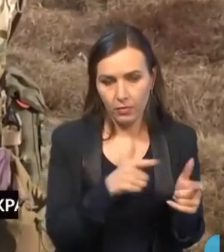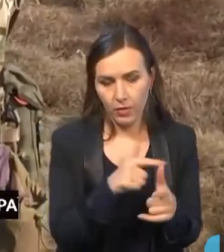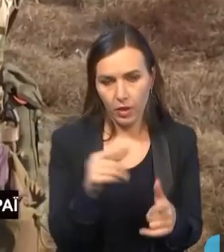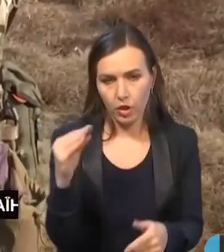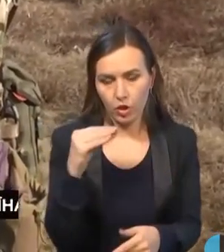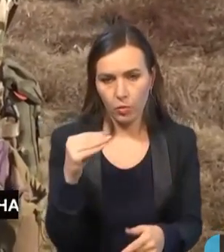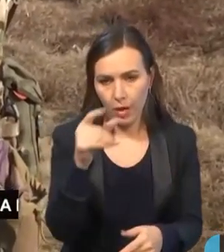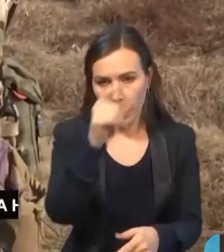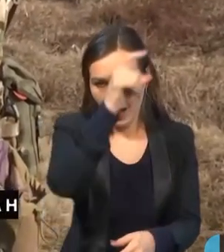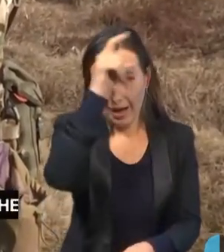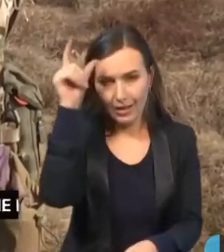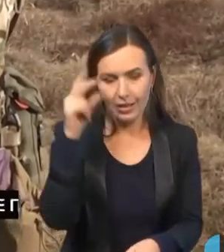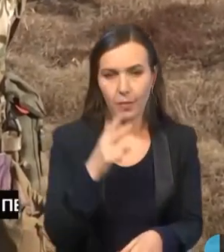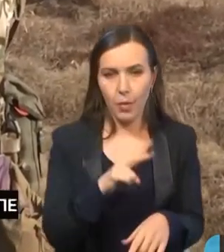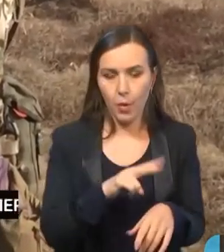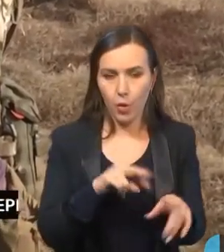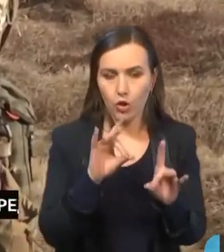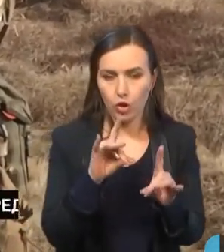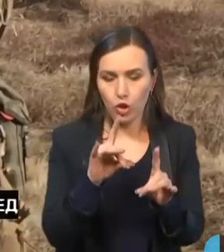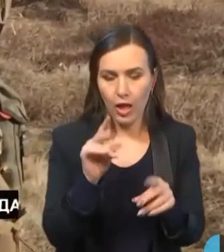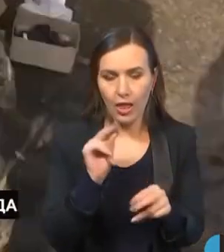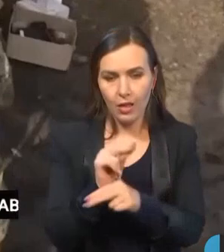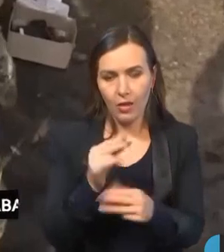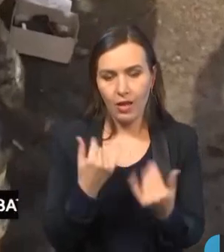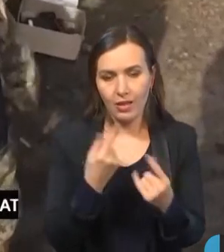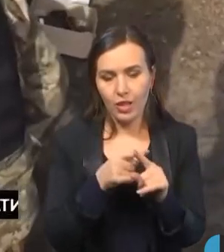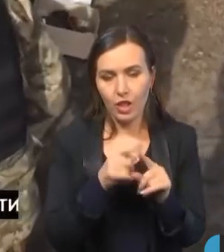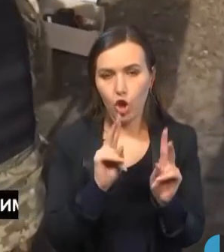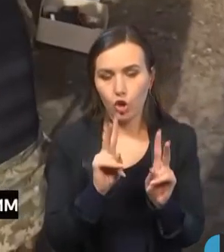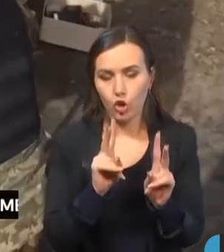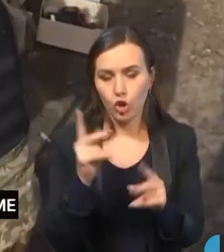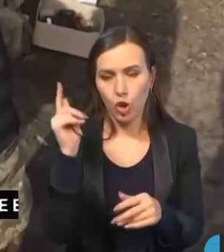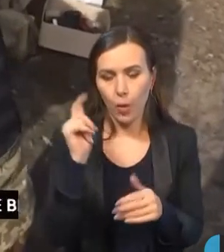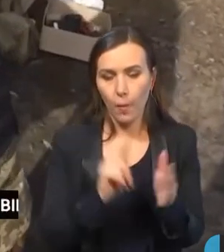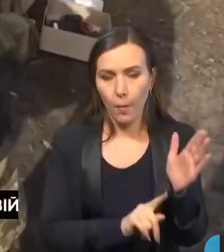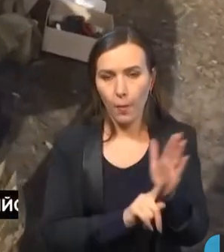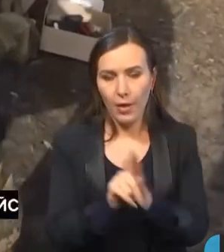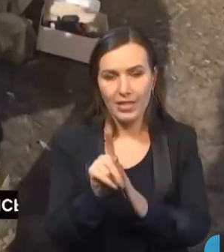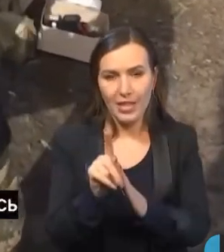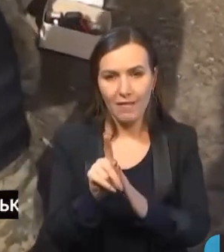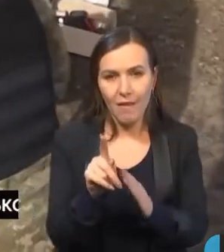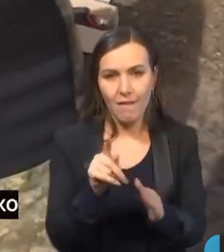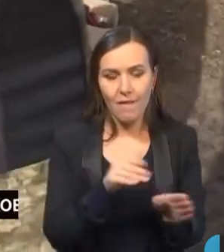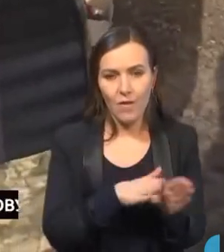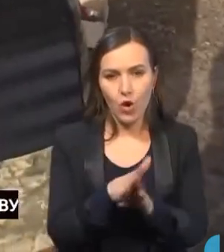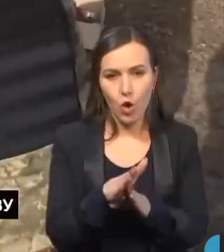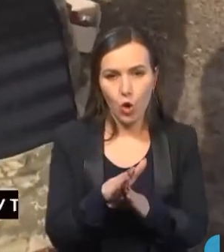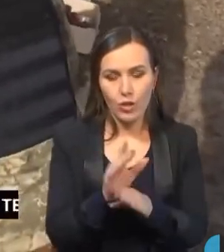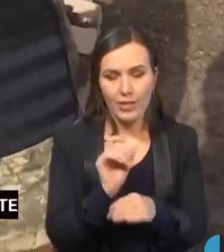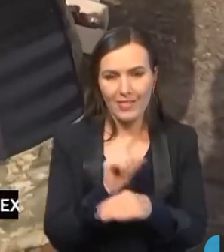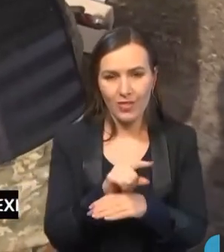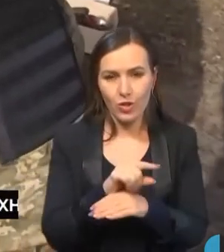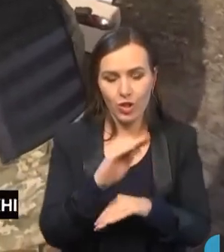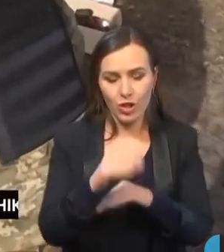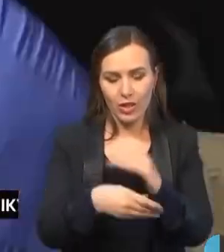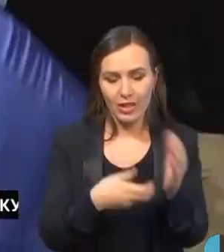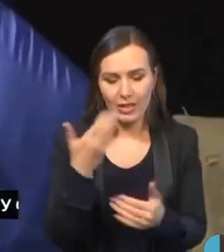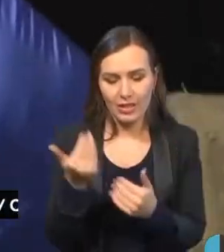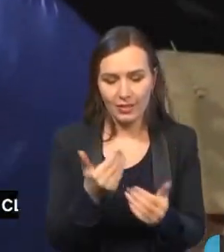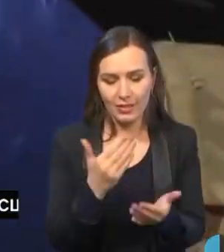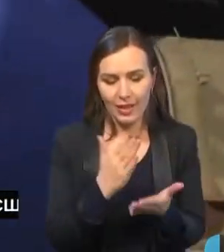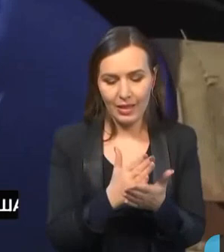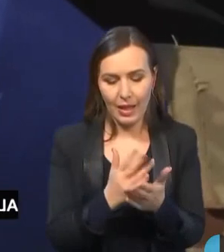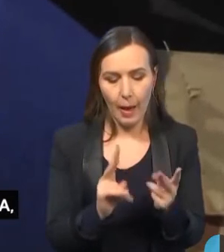академії поліції, розповідає, що навчання для тих, хто щойно почав виконувати функції саперів з розмінування, триває півтора